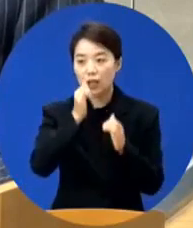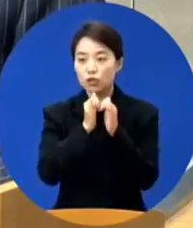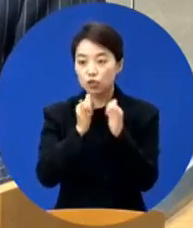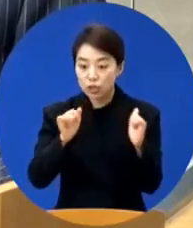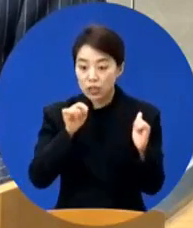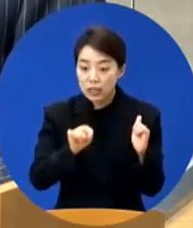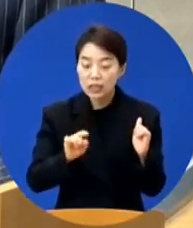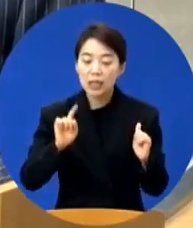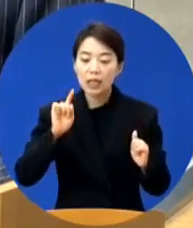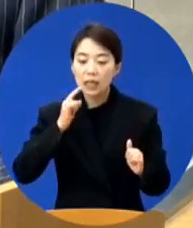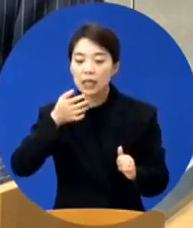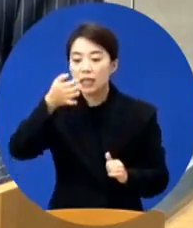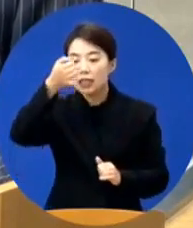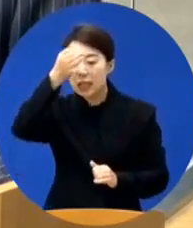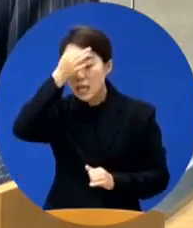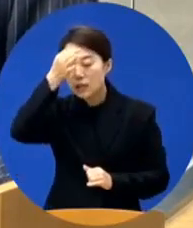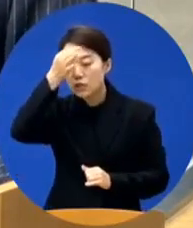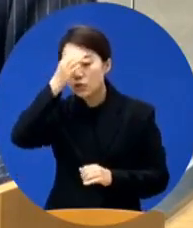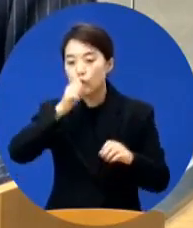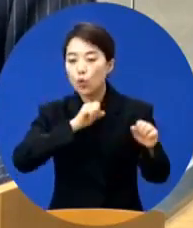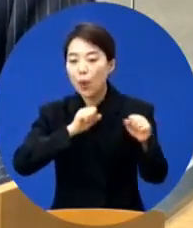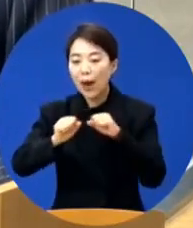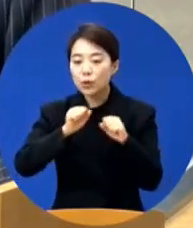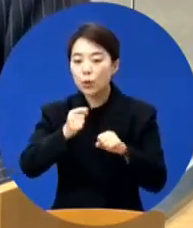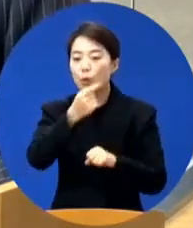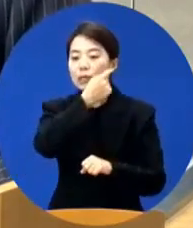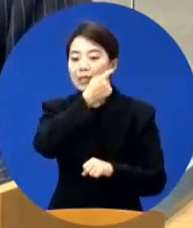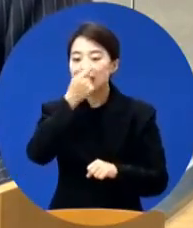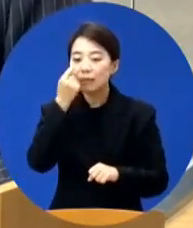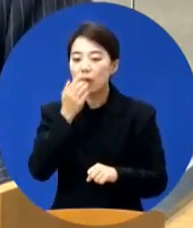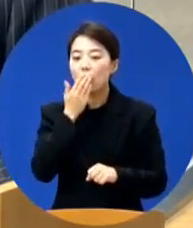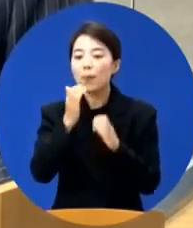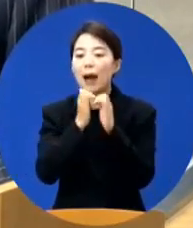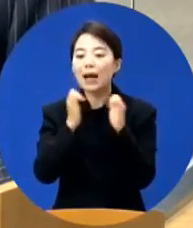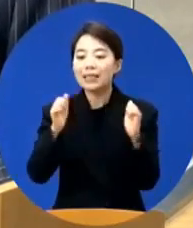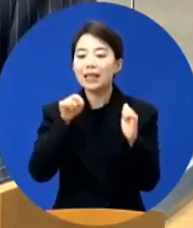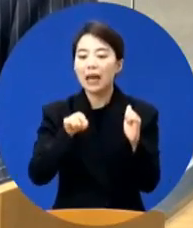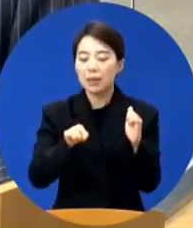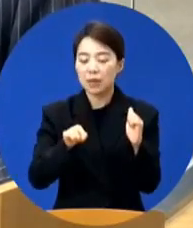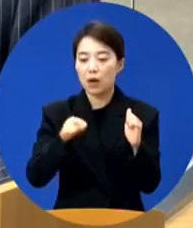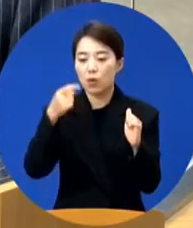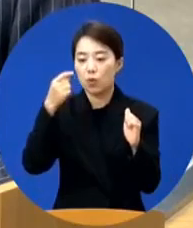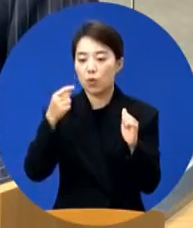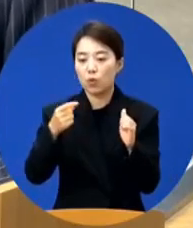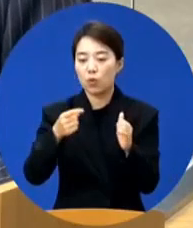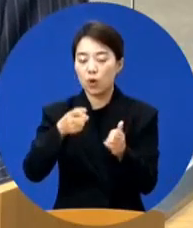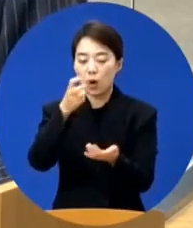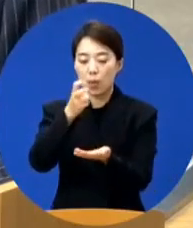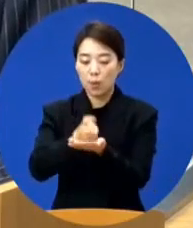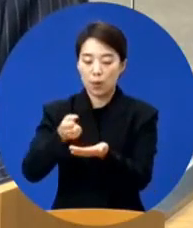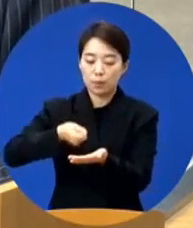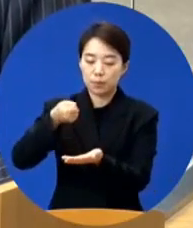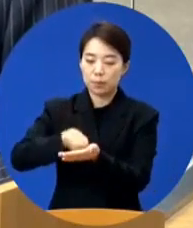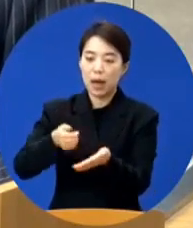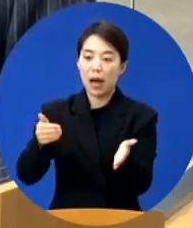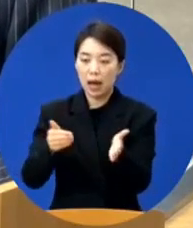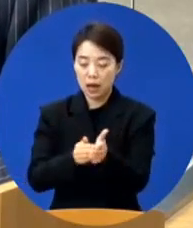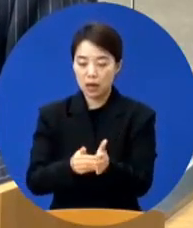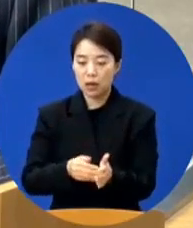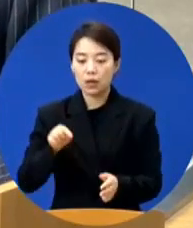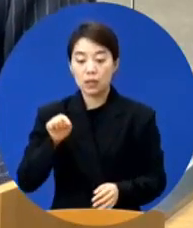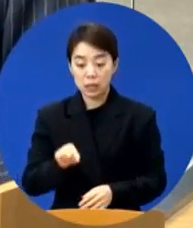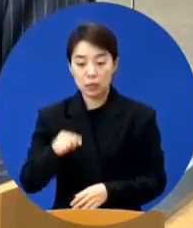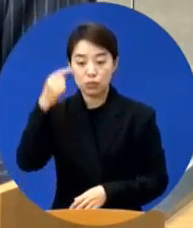예술활동 증명 유효자로 저희가 정의를 내렸습니다. 아, 제가 지금 예술인의 범위를 말씀을 드렸는데 제가 이 질의를 왜 드리냐